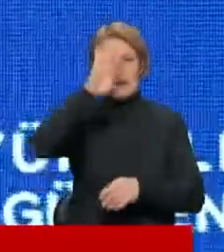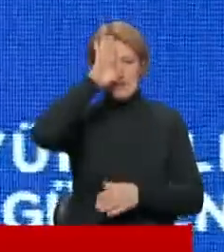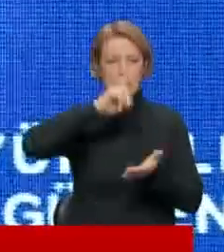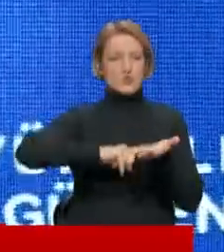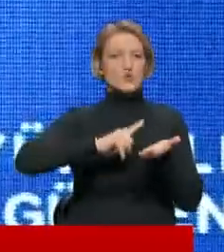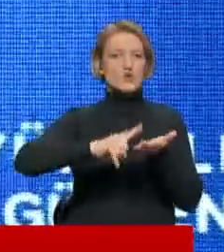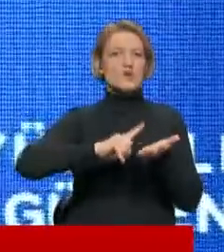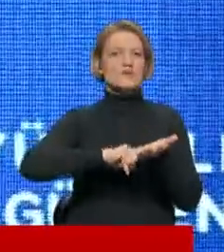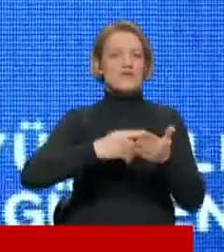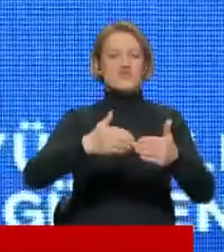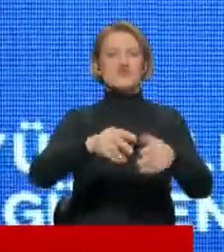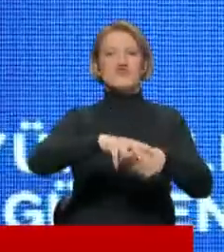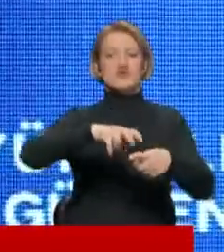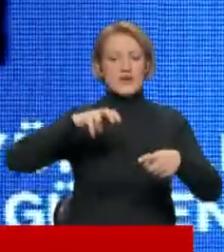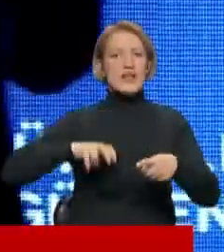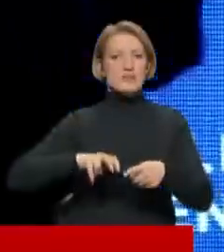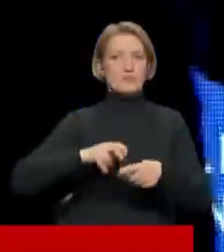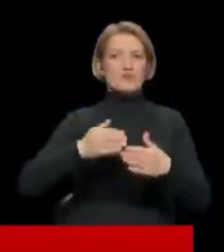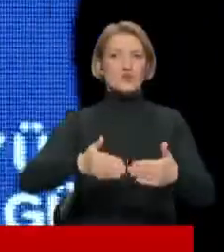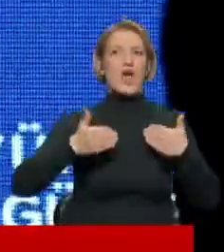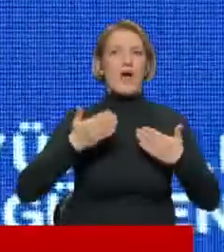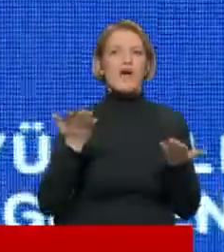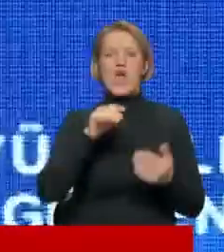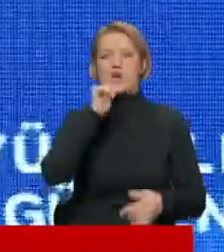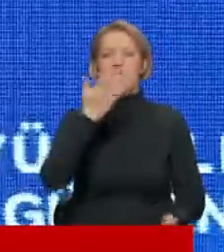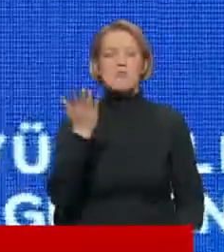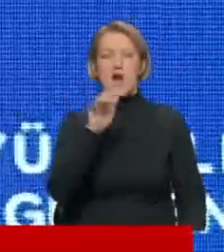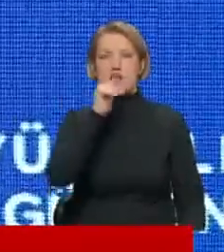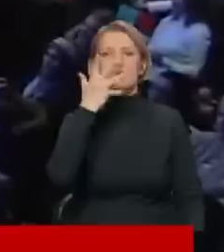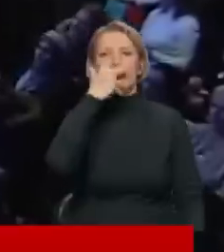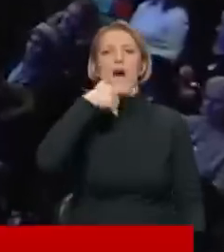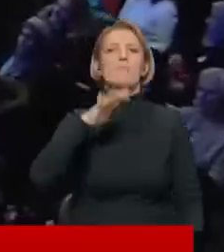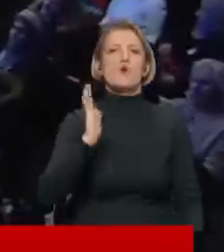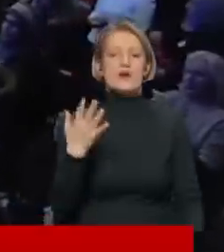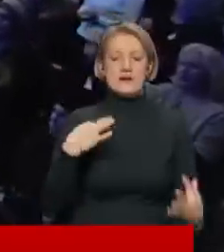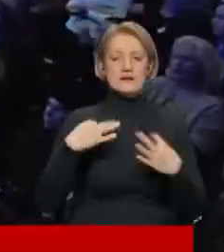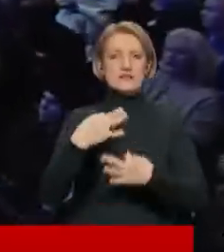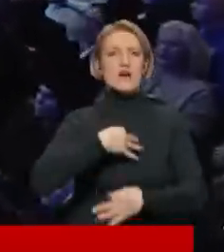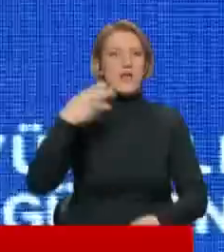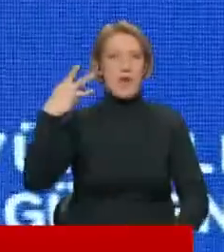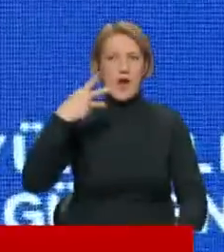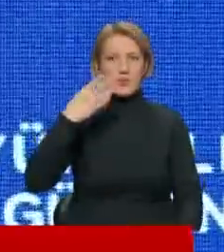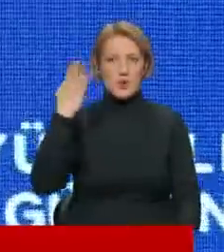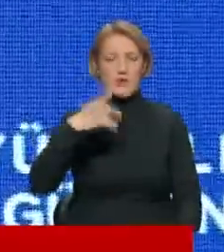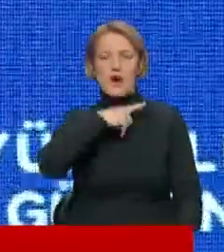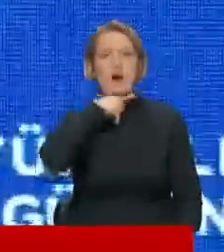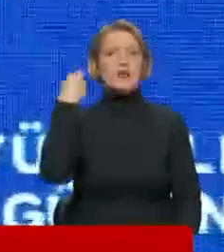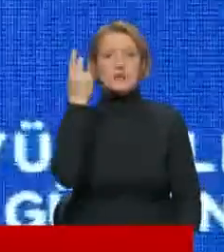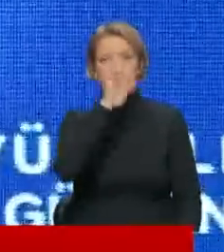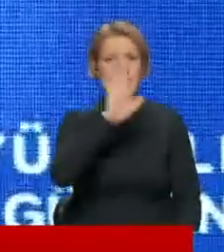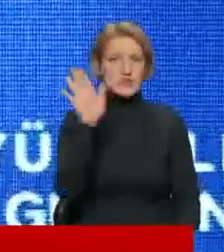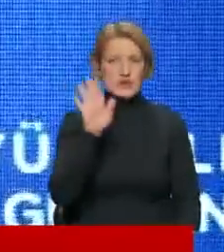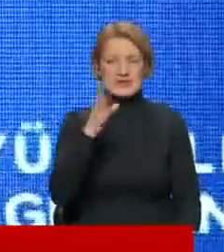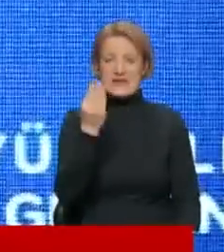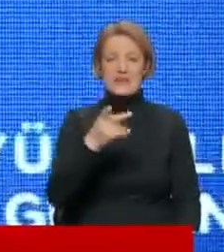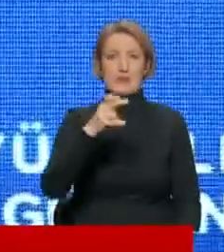sözleşmesinden çekilmekten de hiç ama hiç utanmıyorlar Sayın Erdoğan asla unutturmayacağız